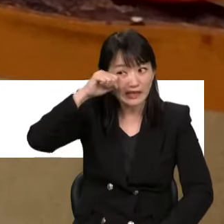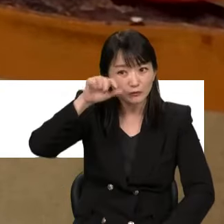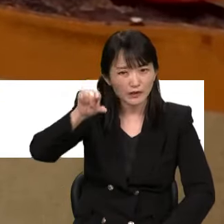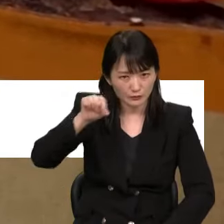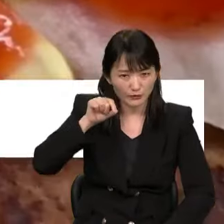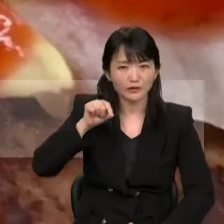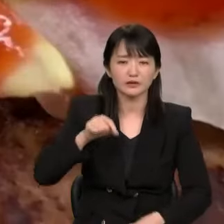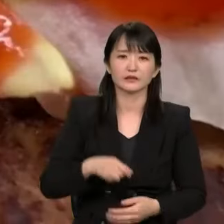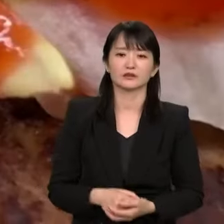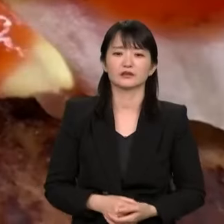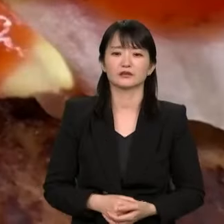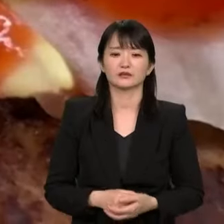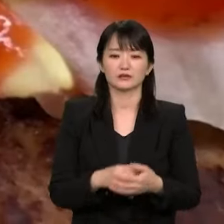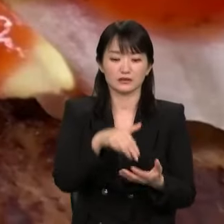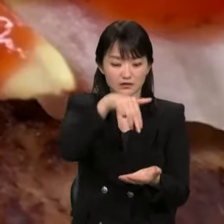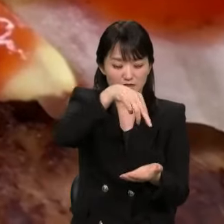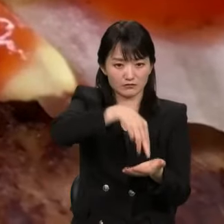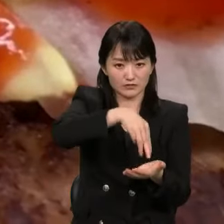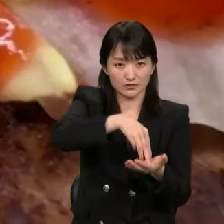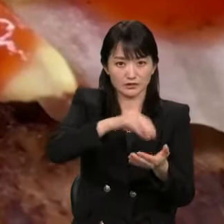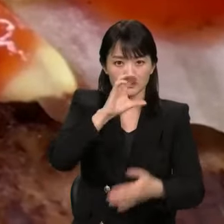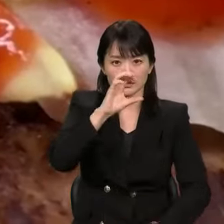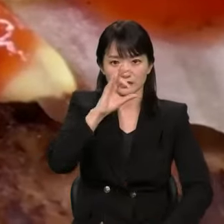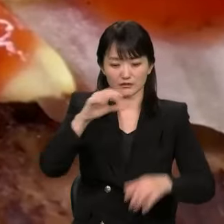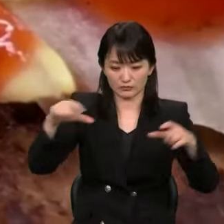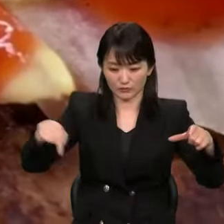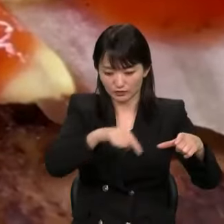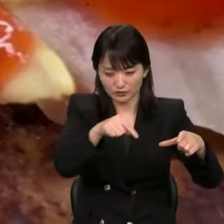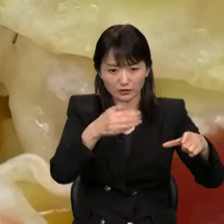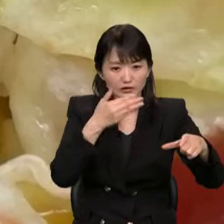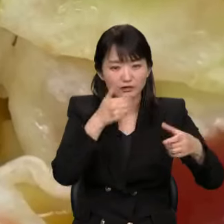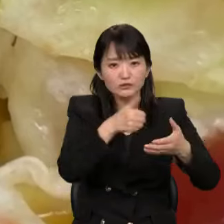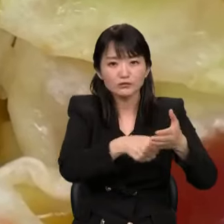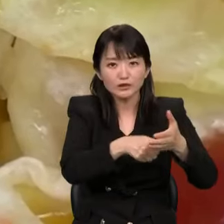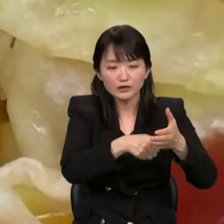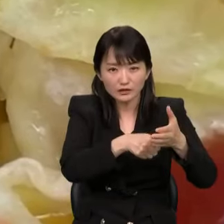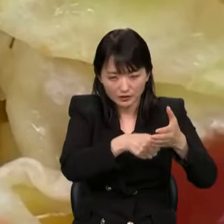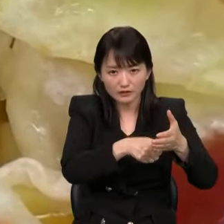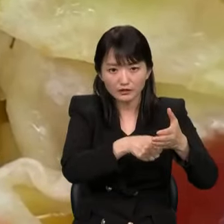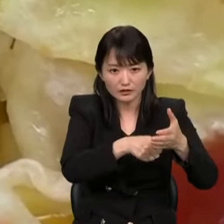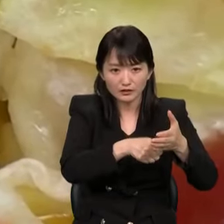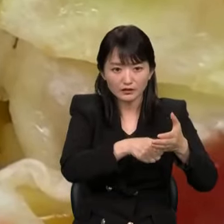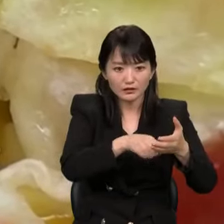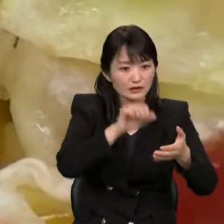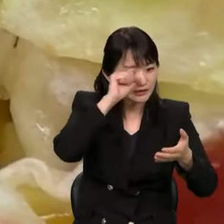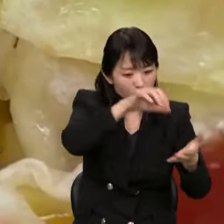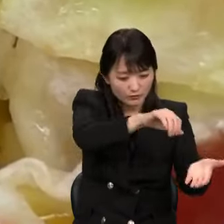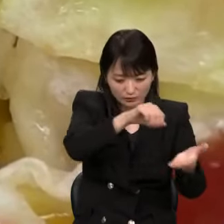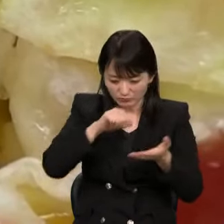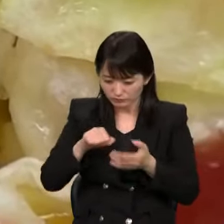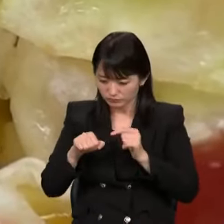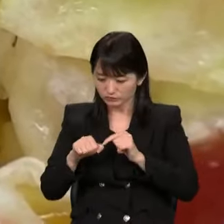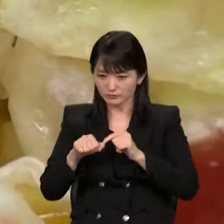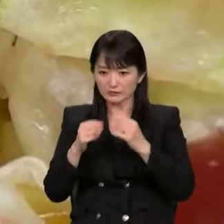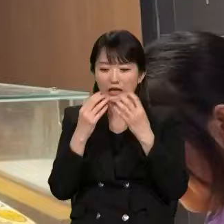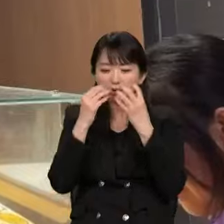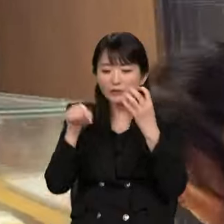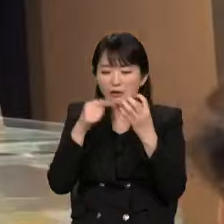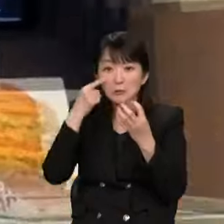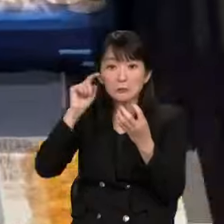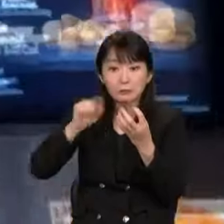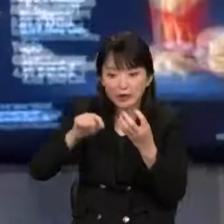지목됐습니다. 맥도날드는 캘리포니아주 식품업체 테일러 팜스로부터 생양파를 공급받았는데 문제가 된 햄버거에서